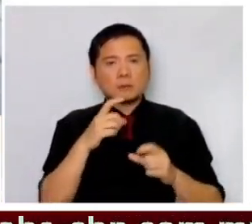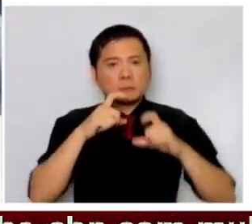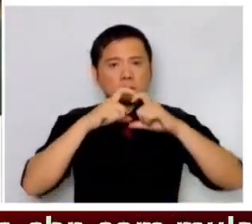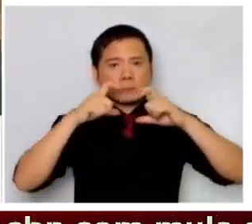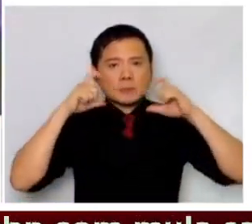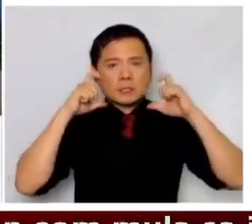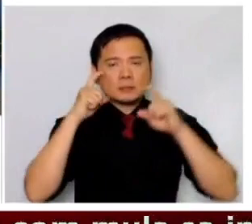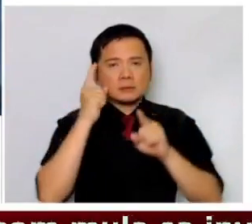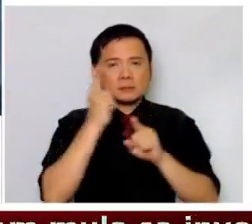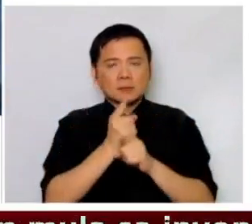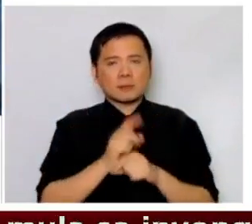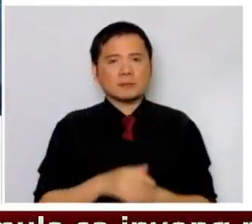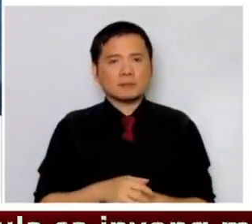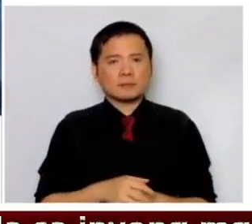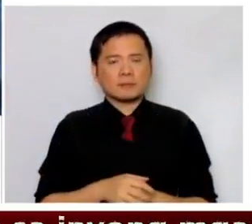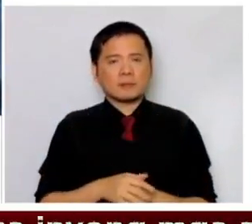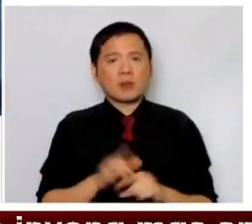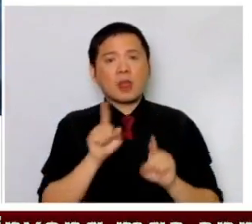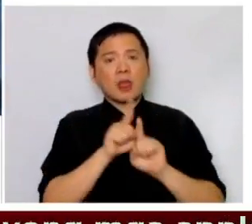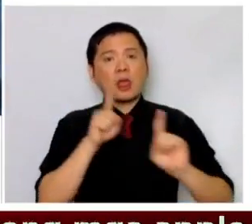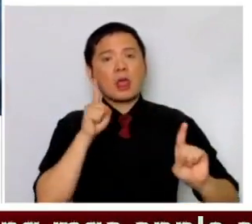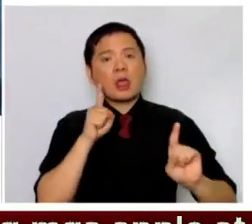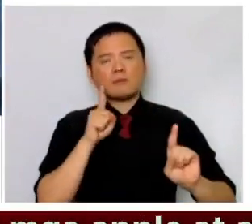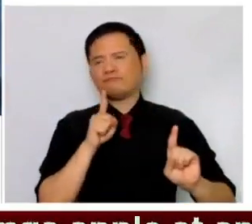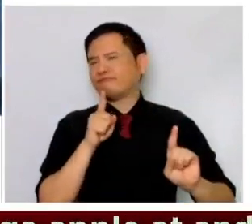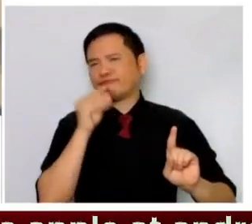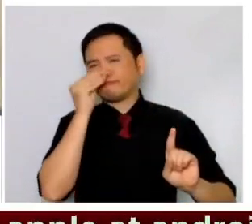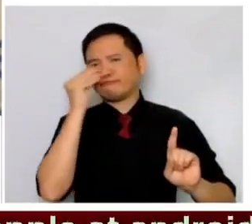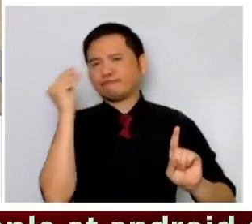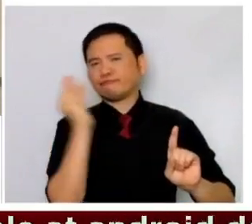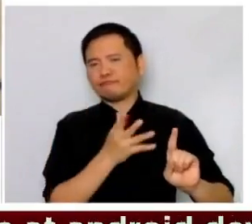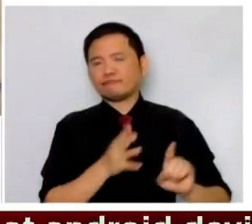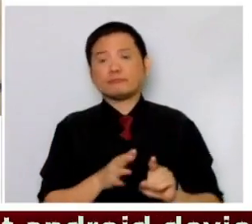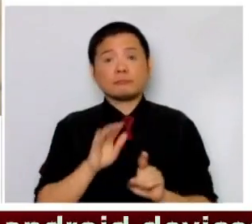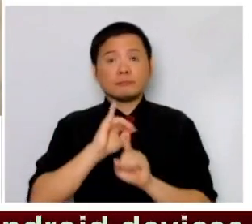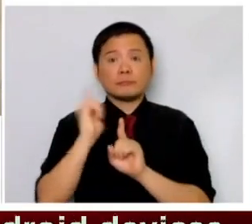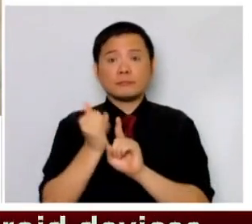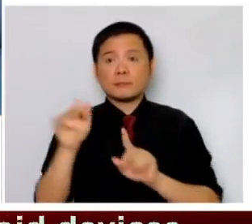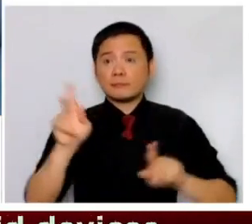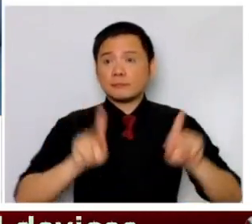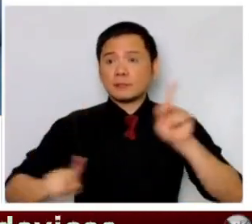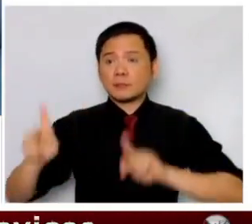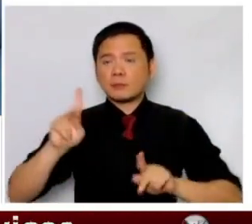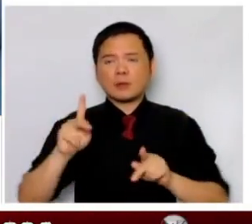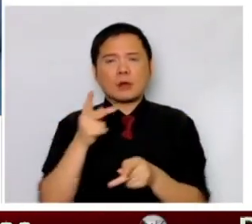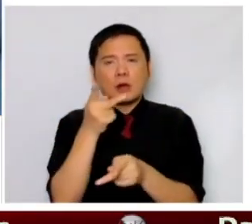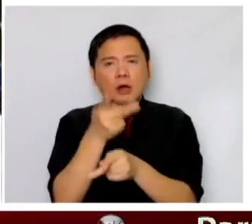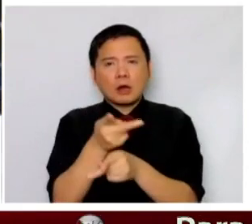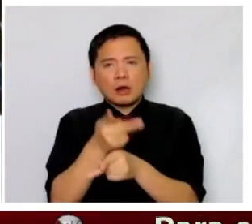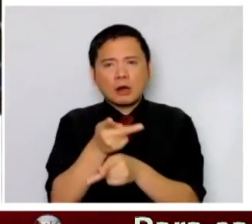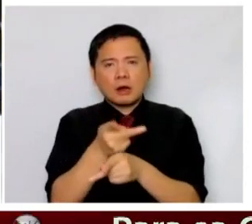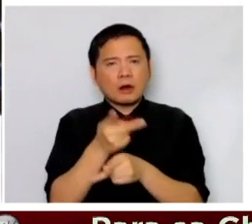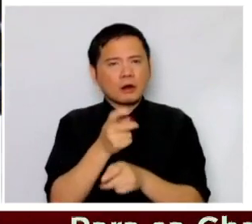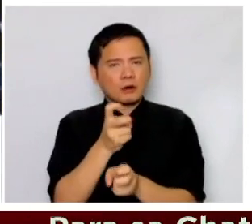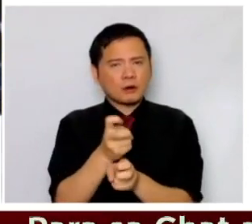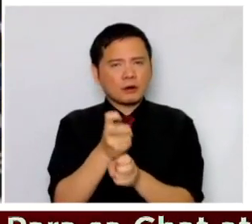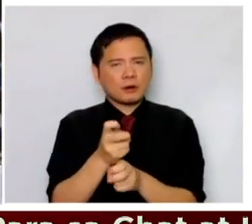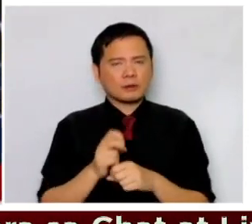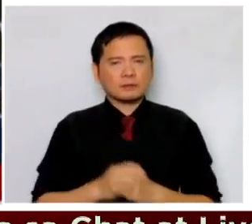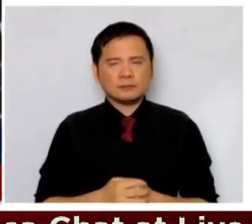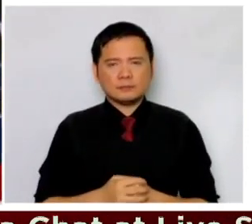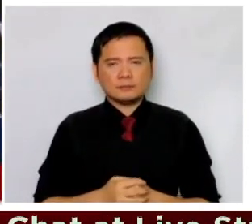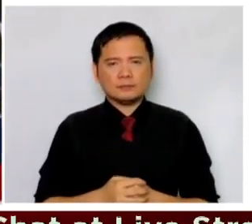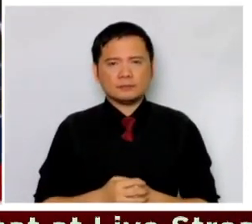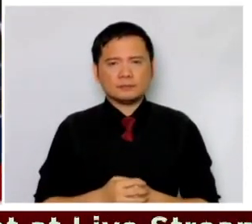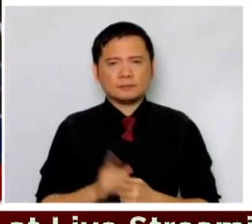distancing. Aminado ang isa sa mga nakakasakop na barangay, hirap silang ipatupad ang physical distancing. Lagi may